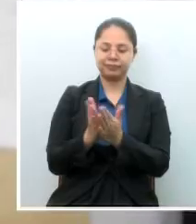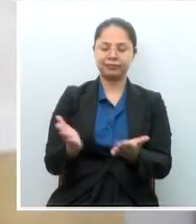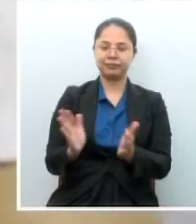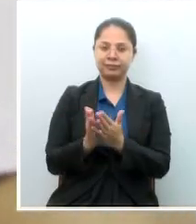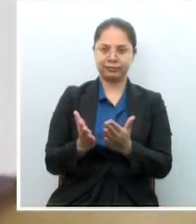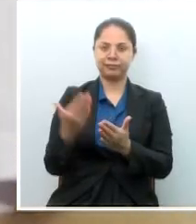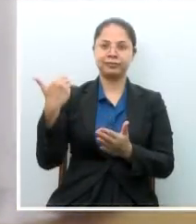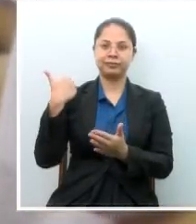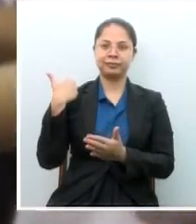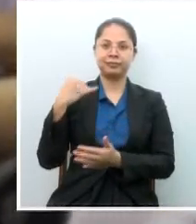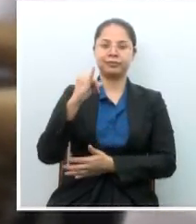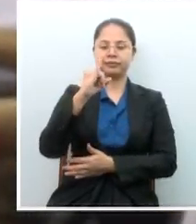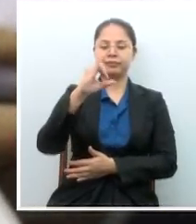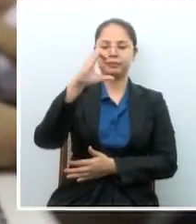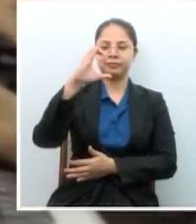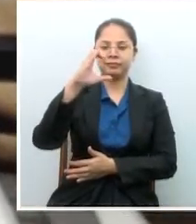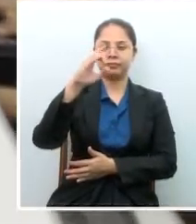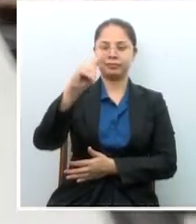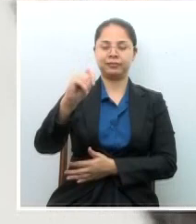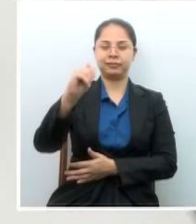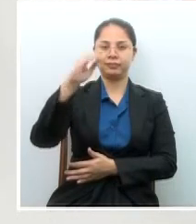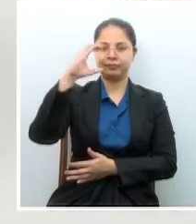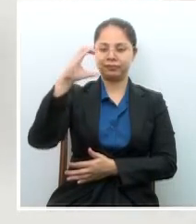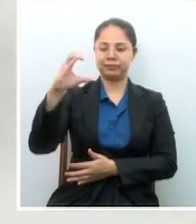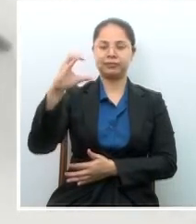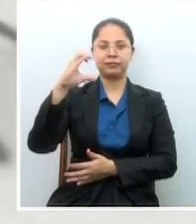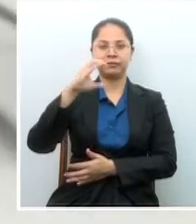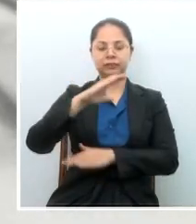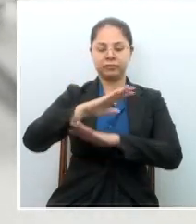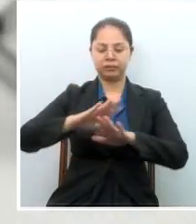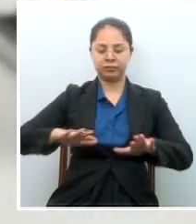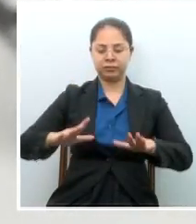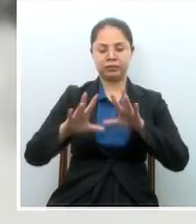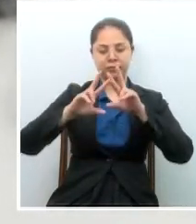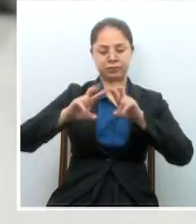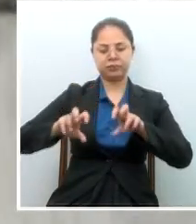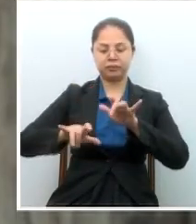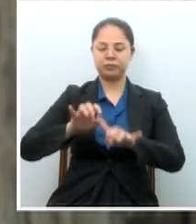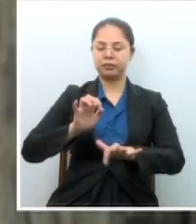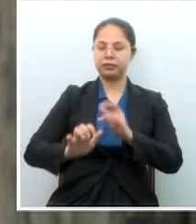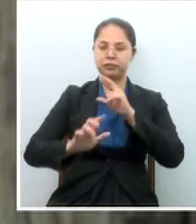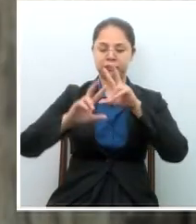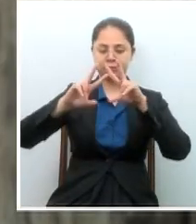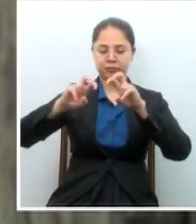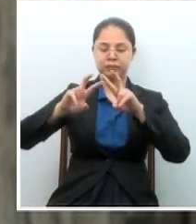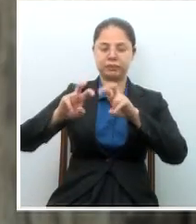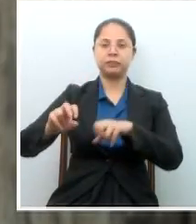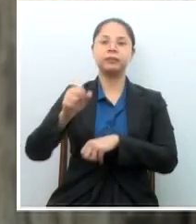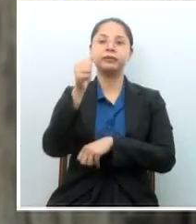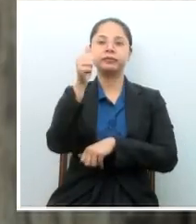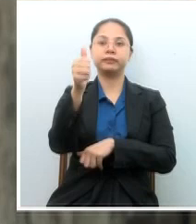สมุดและ ICT ที่เอื้อต่อการค้นคว้าที่หลากหลายของผู้เรียนนะคะ